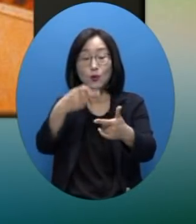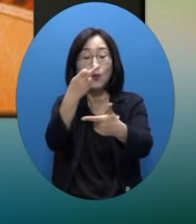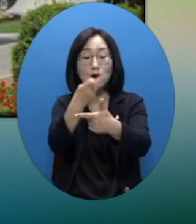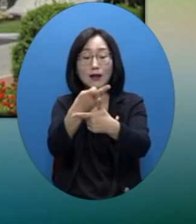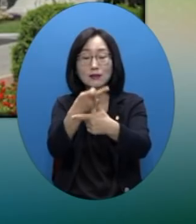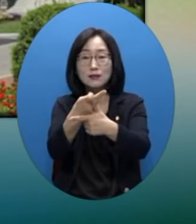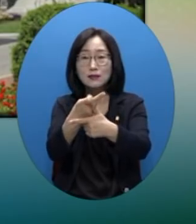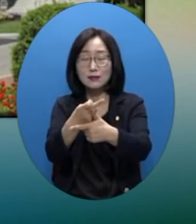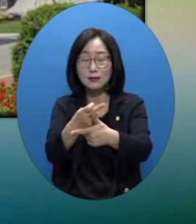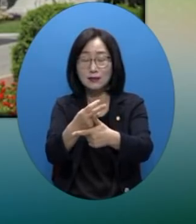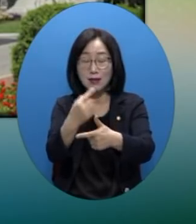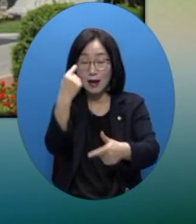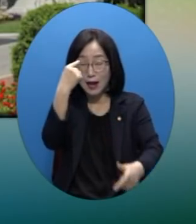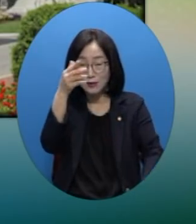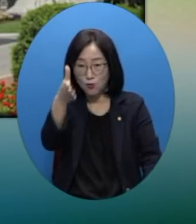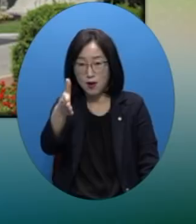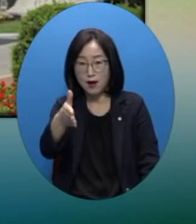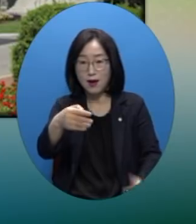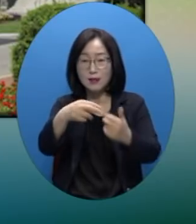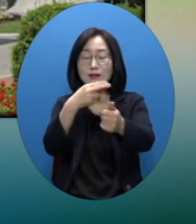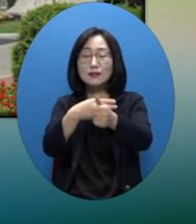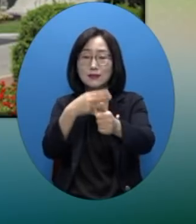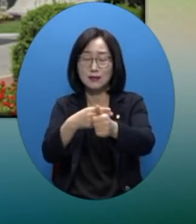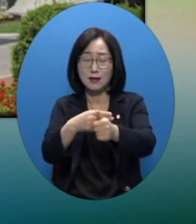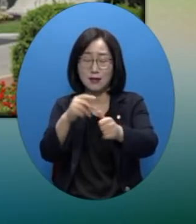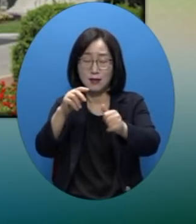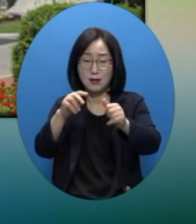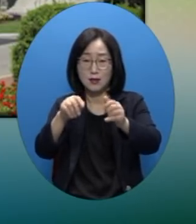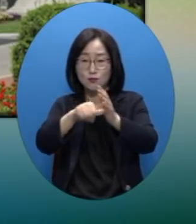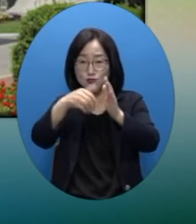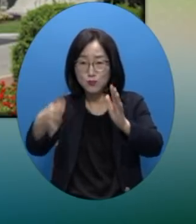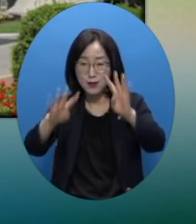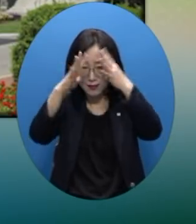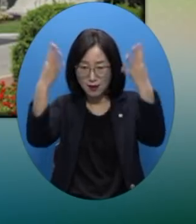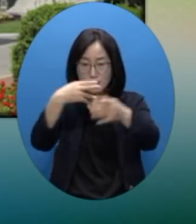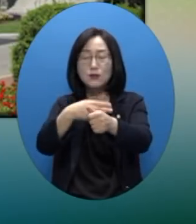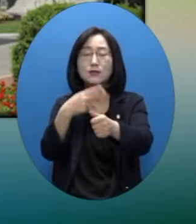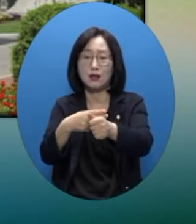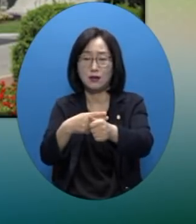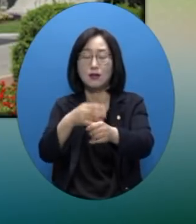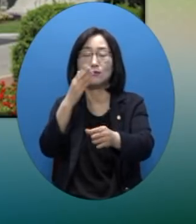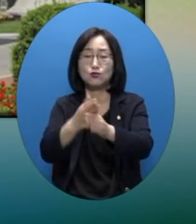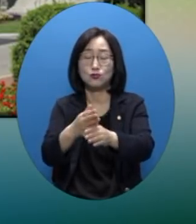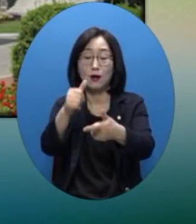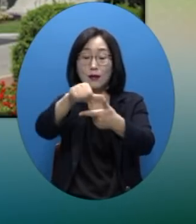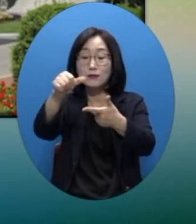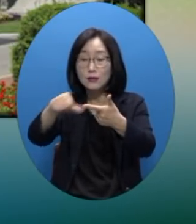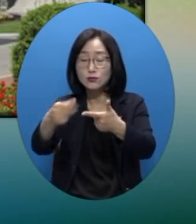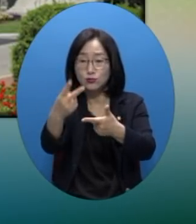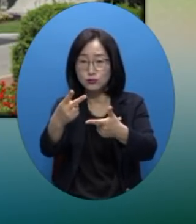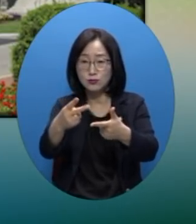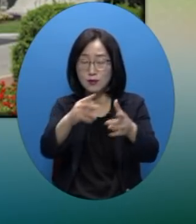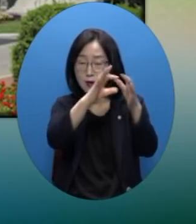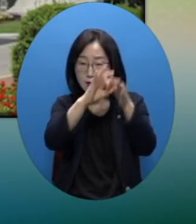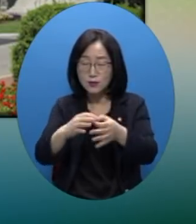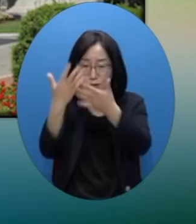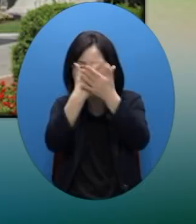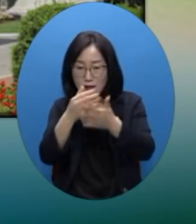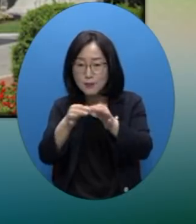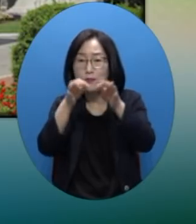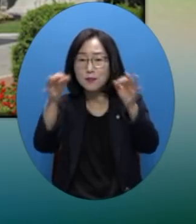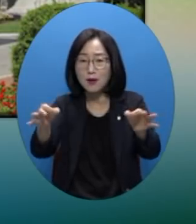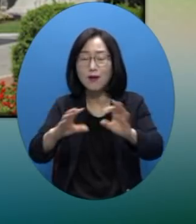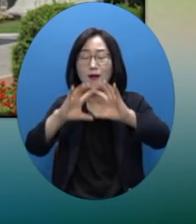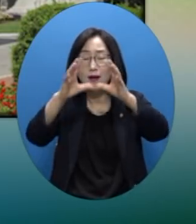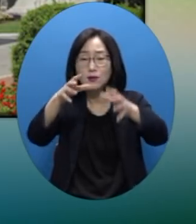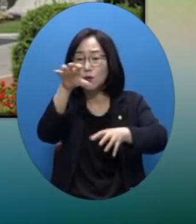강진석은 안과의사로 명문 조지타운대학교 의대 교수로 재직하고 있으면서 두 아들이 지금도 여전히 장학사업을 통해 세계 곳곳에